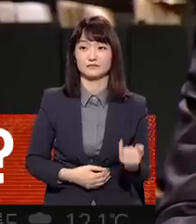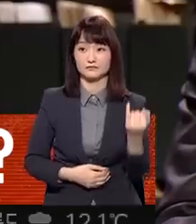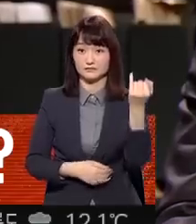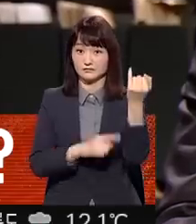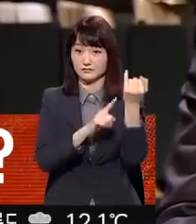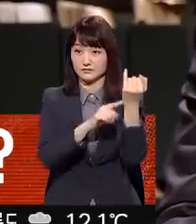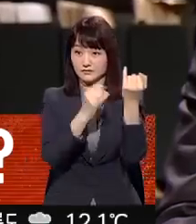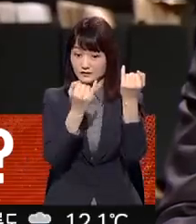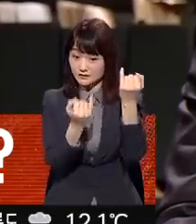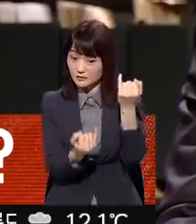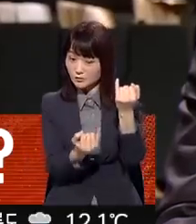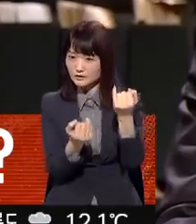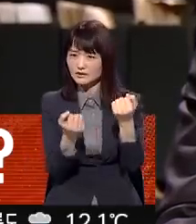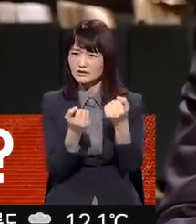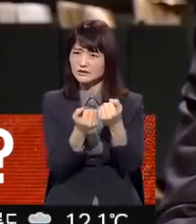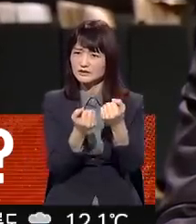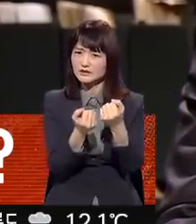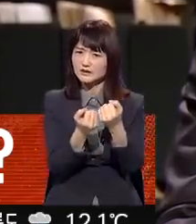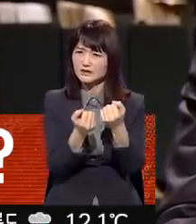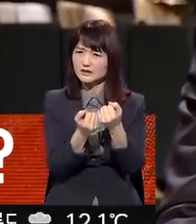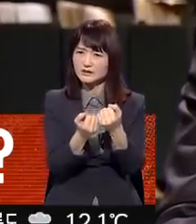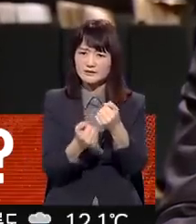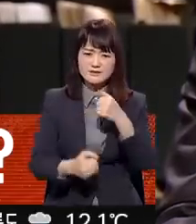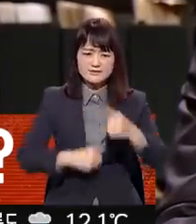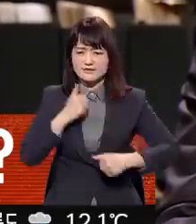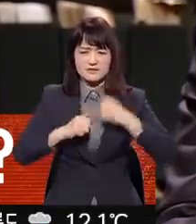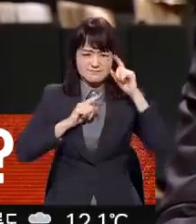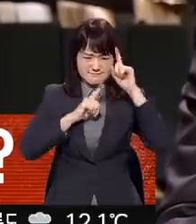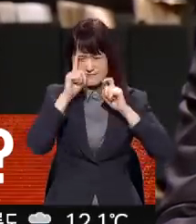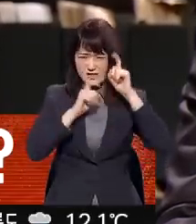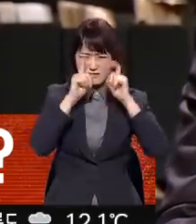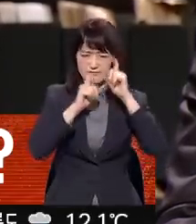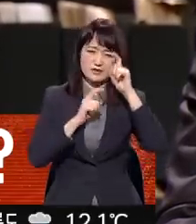언니도 동생도 싸운 상황에서는 둘 다 굉장히 화가 나고 짜증이